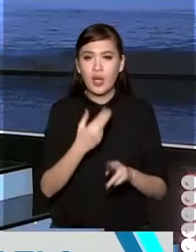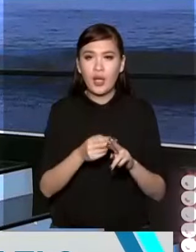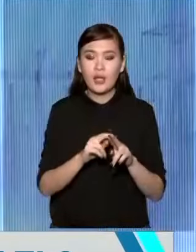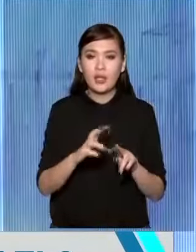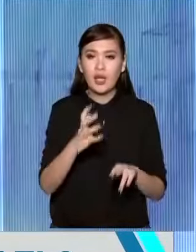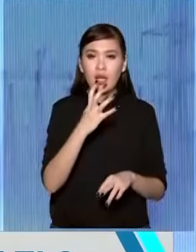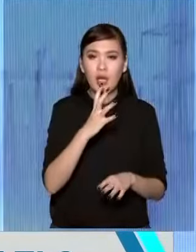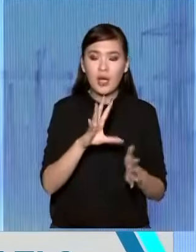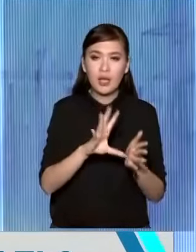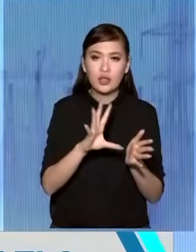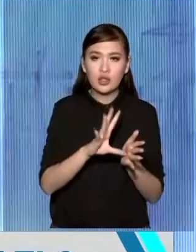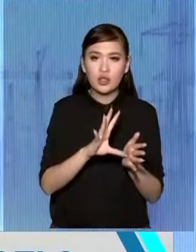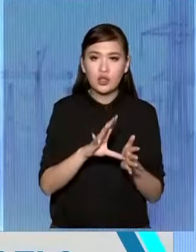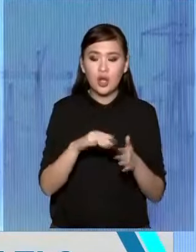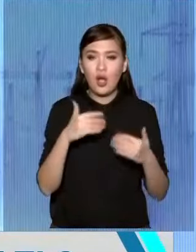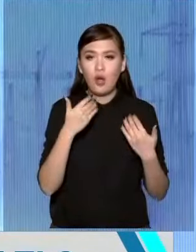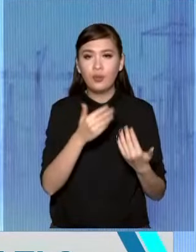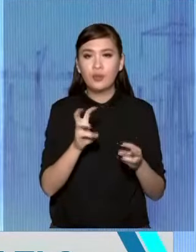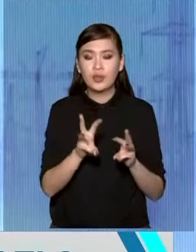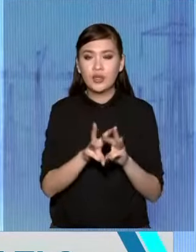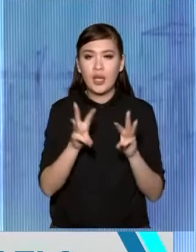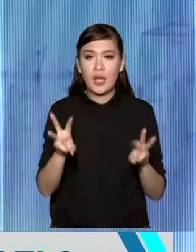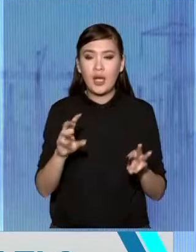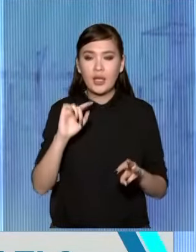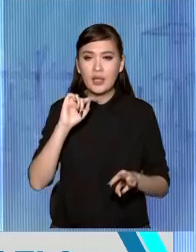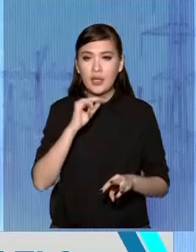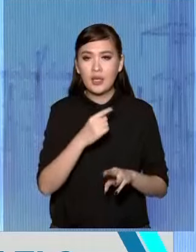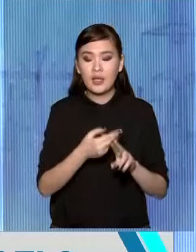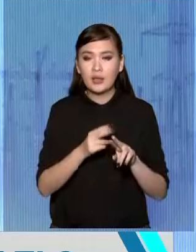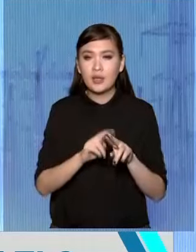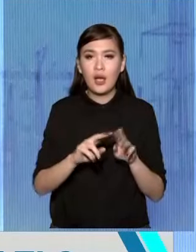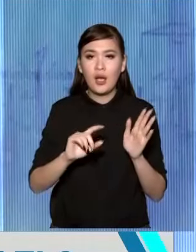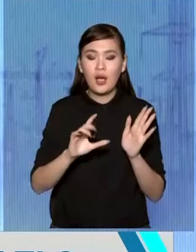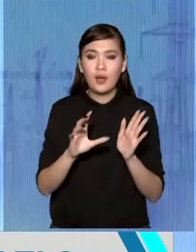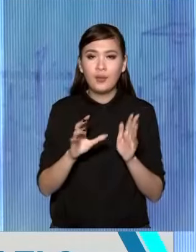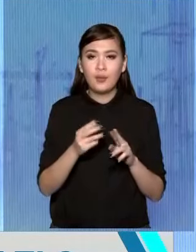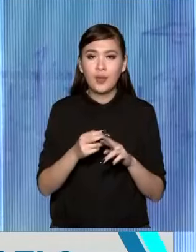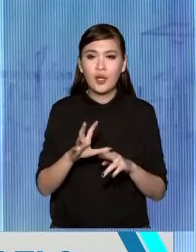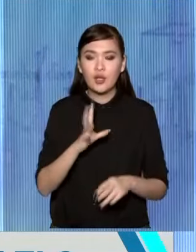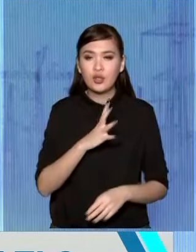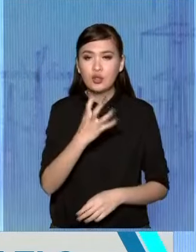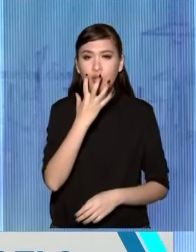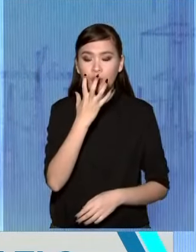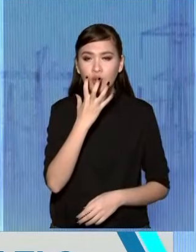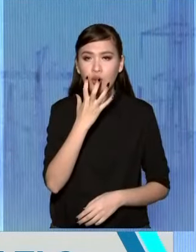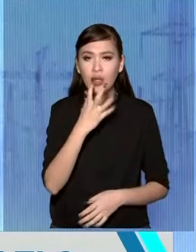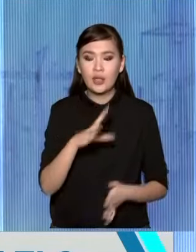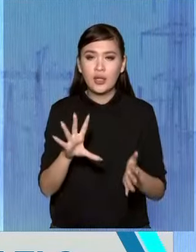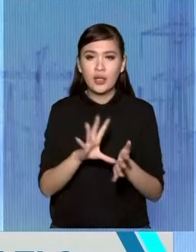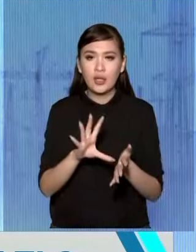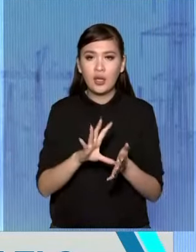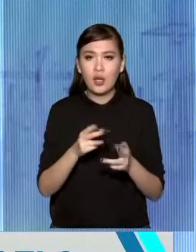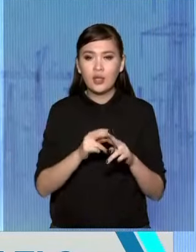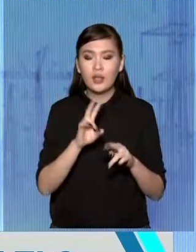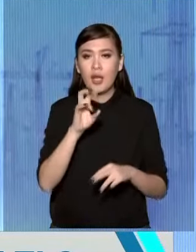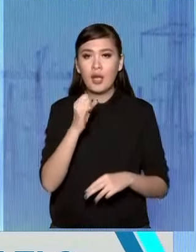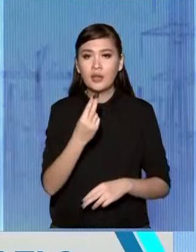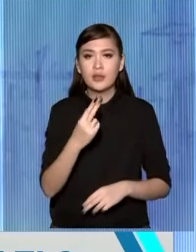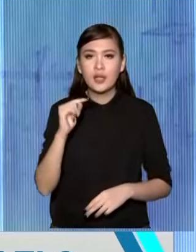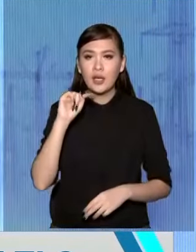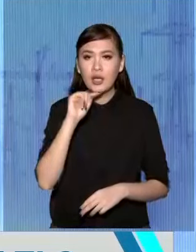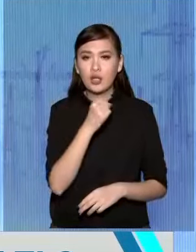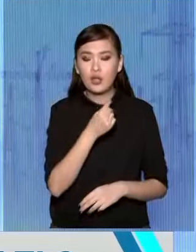электрическую энергию утверждает Министерство энергетики, а тариф на тепловую энергию утверждает Министерство национальной экономики.